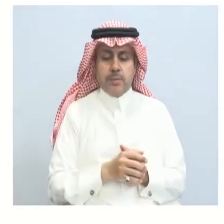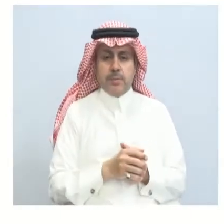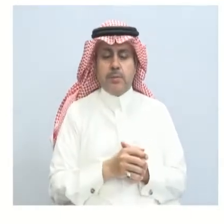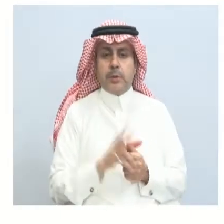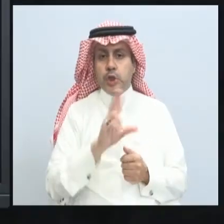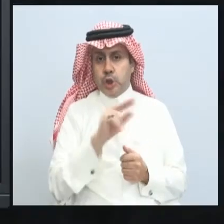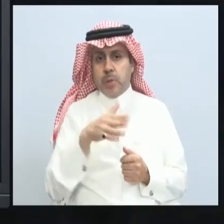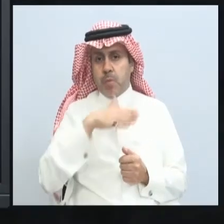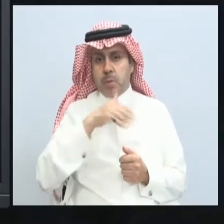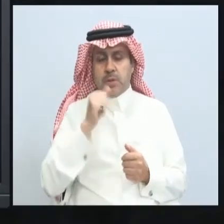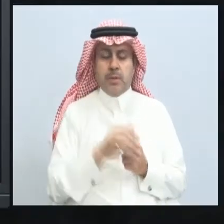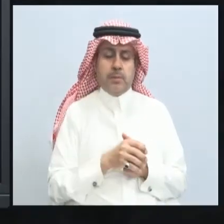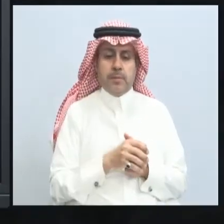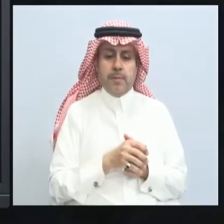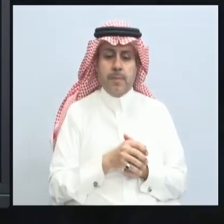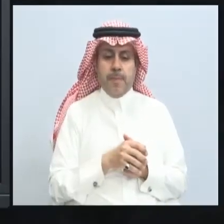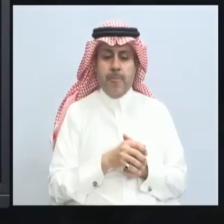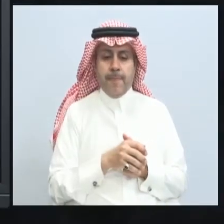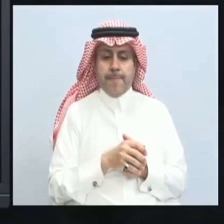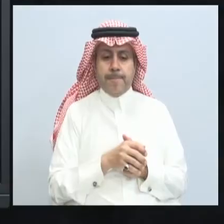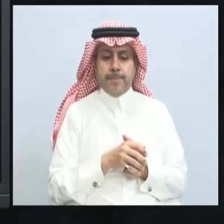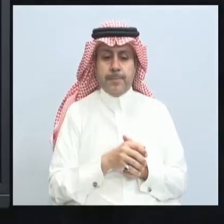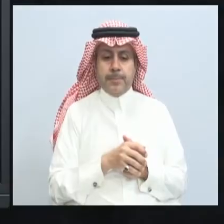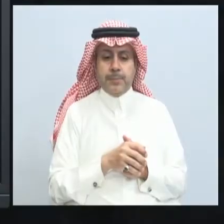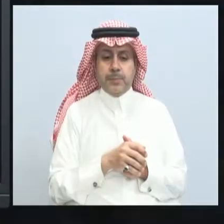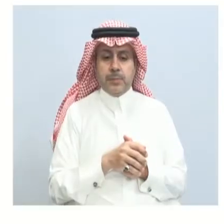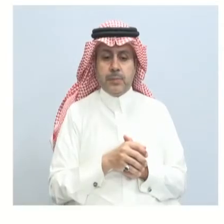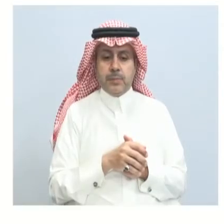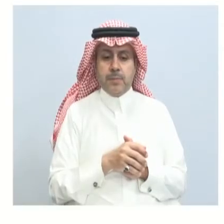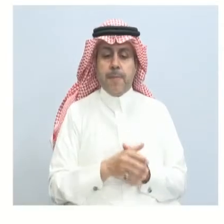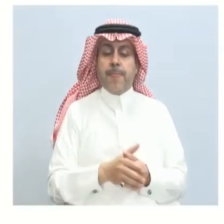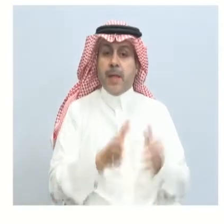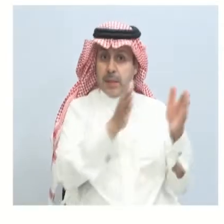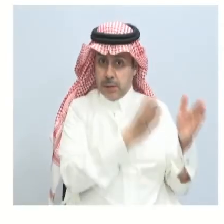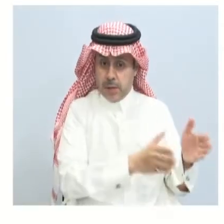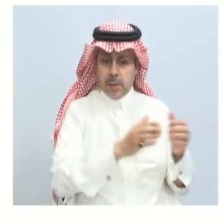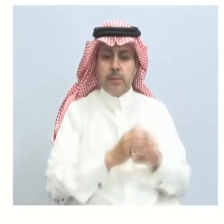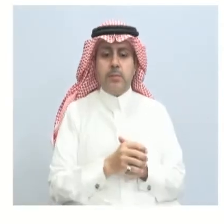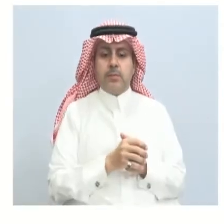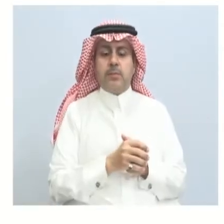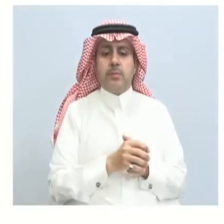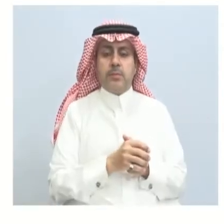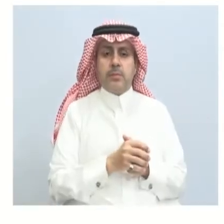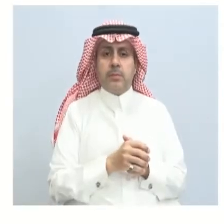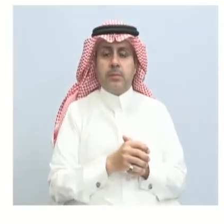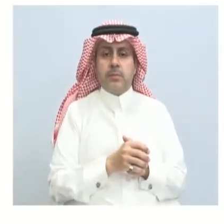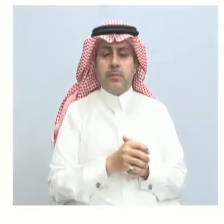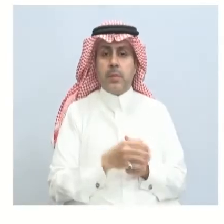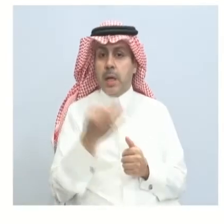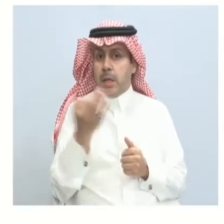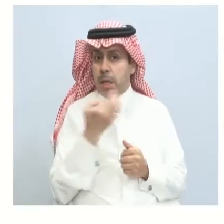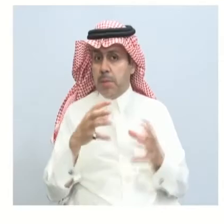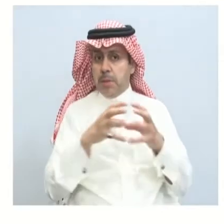من سيره هذا الصحابي ابو ثعلبه الخشني بعد ذلك ناتي الى ما هي